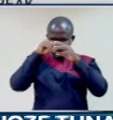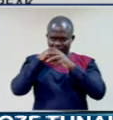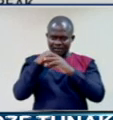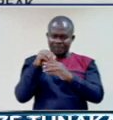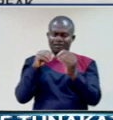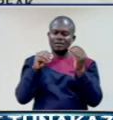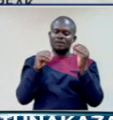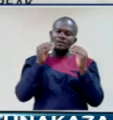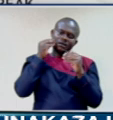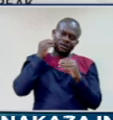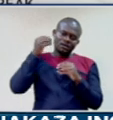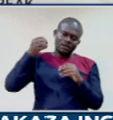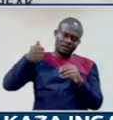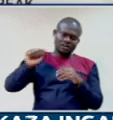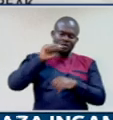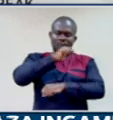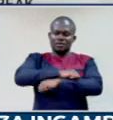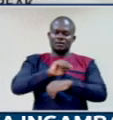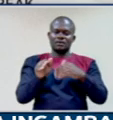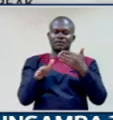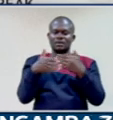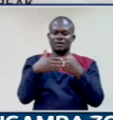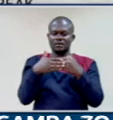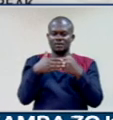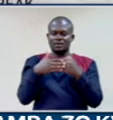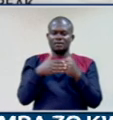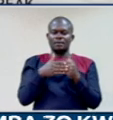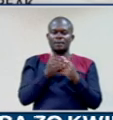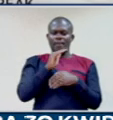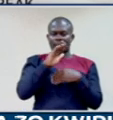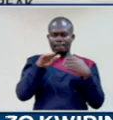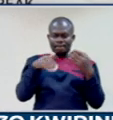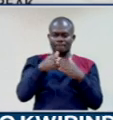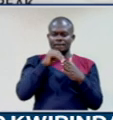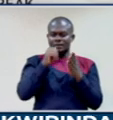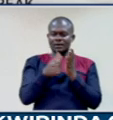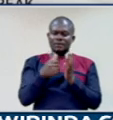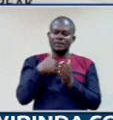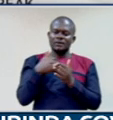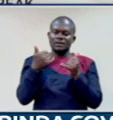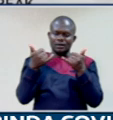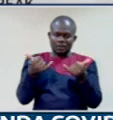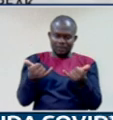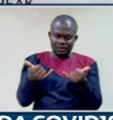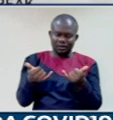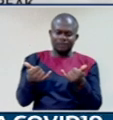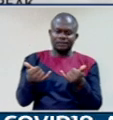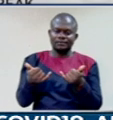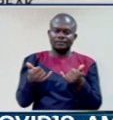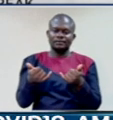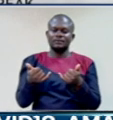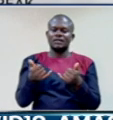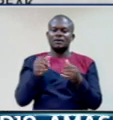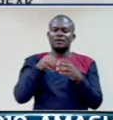mu macumbi yabo, amashuri yarafunzwe bose. Nta kibazo bafite ubu ngubu, bari